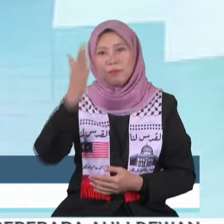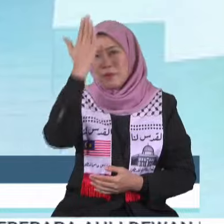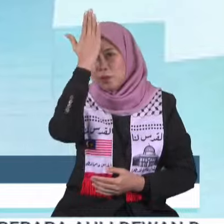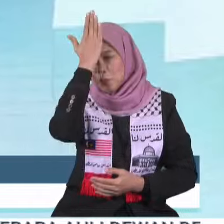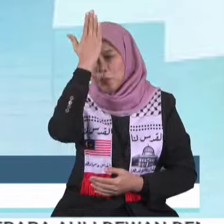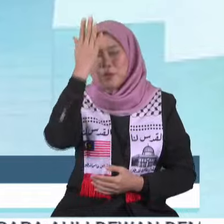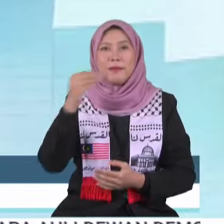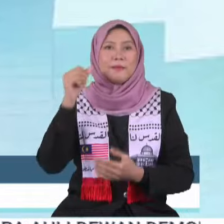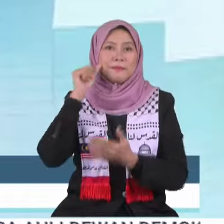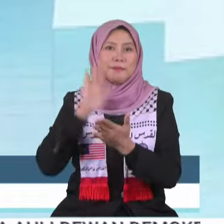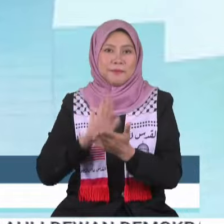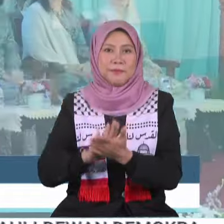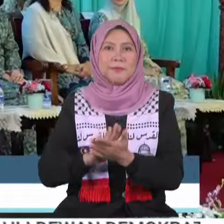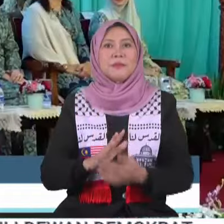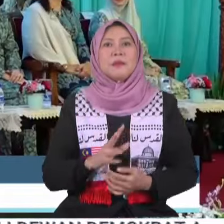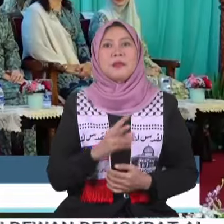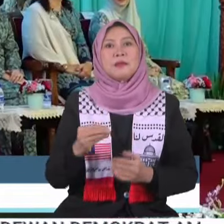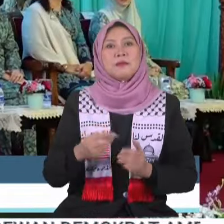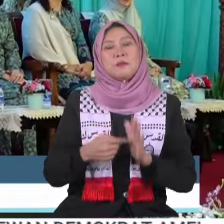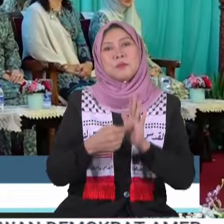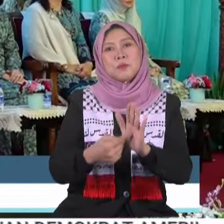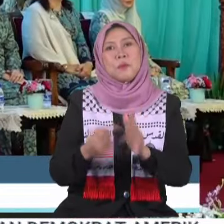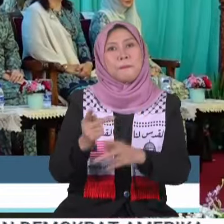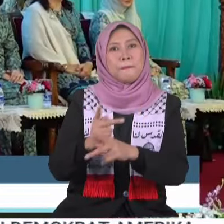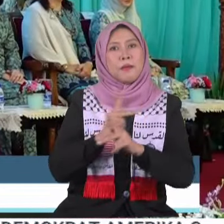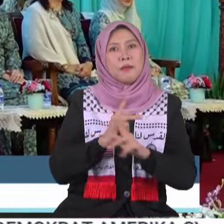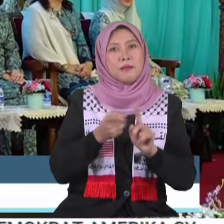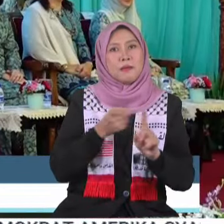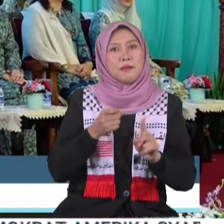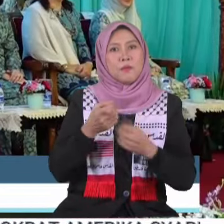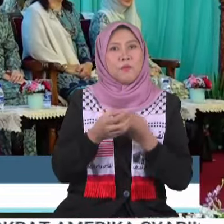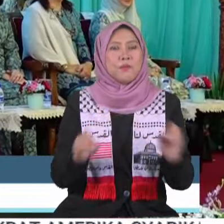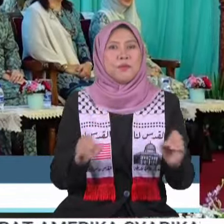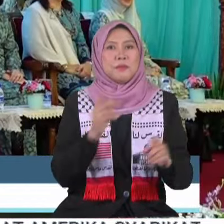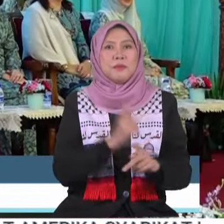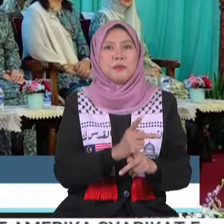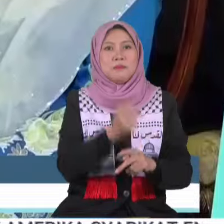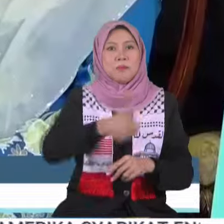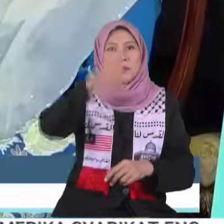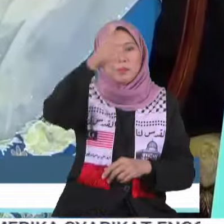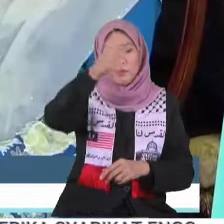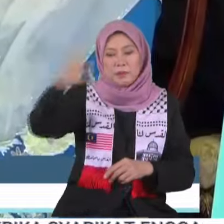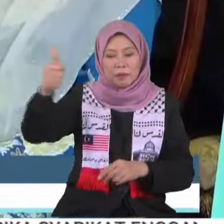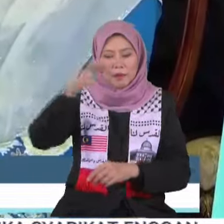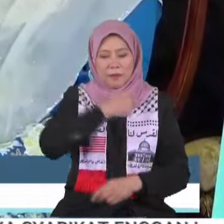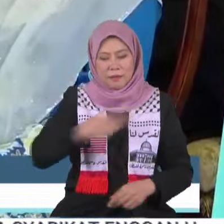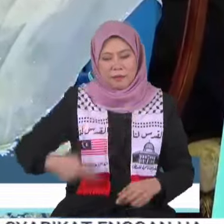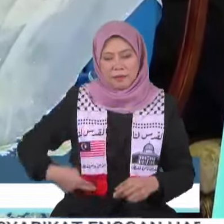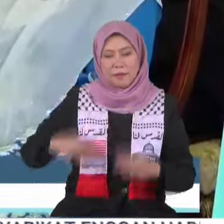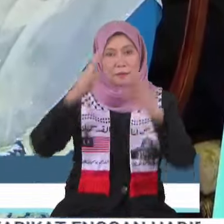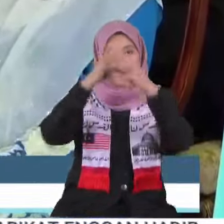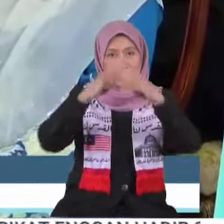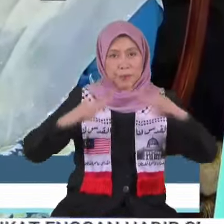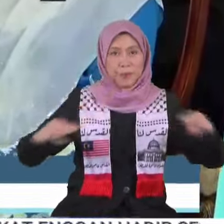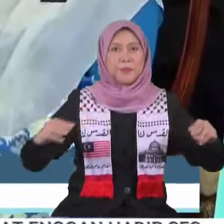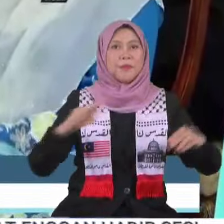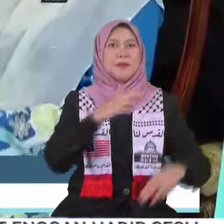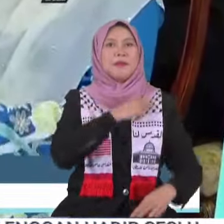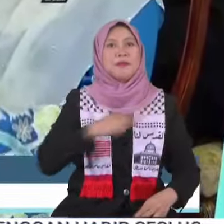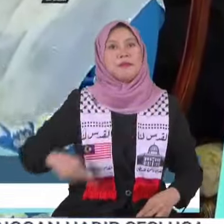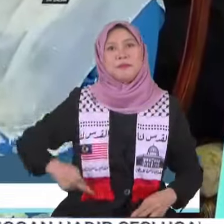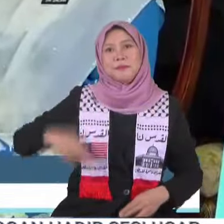berdua. Selain itu, ia turut memaparkan koleksi pinjaman dari Pejabat Penyimpan Mohor Besar Raja-Raja dan Muzium Diraja Abu